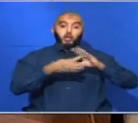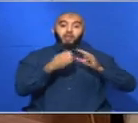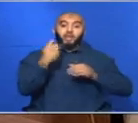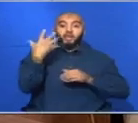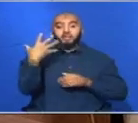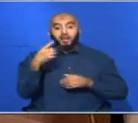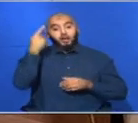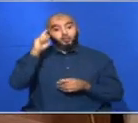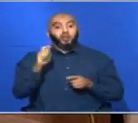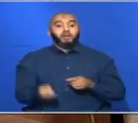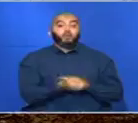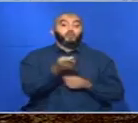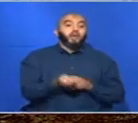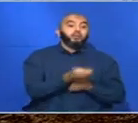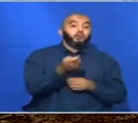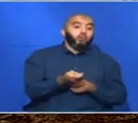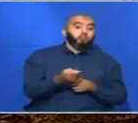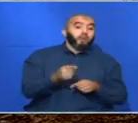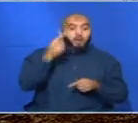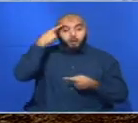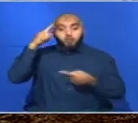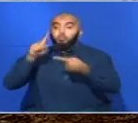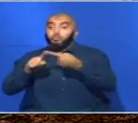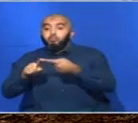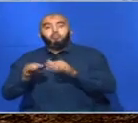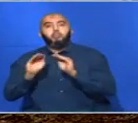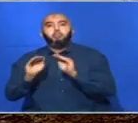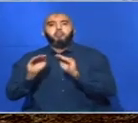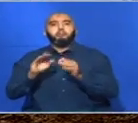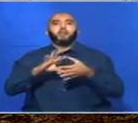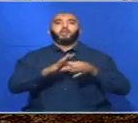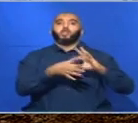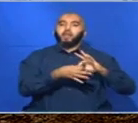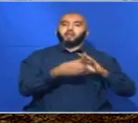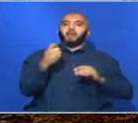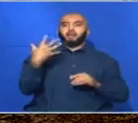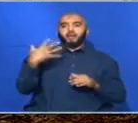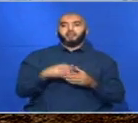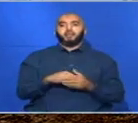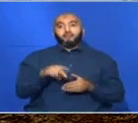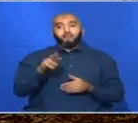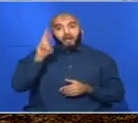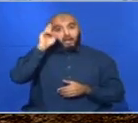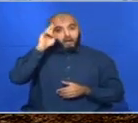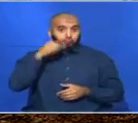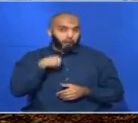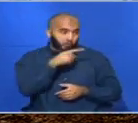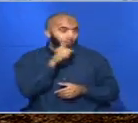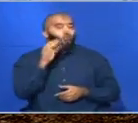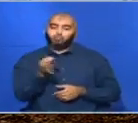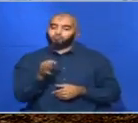والتكوين والتدريس والتوجيه الديني والارشاد بشكل شيخنا ربي يحفظك